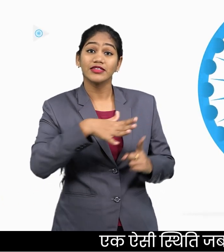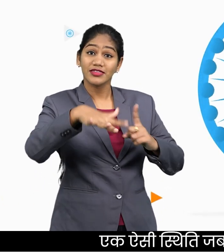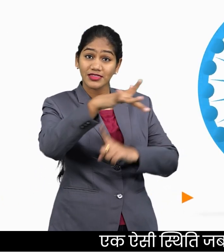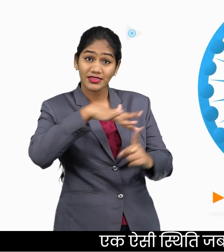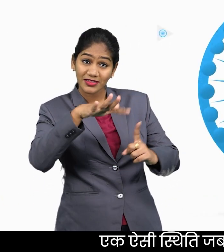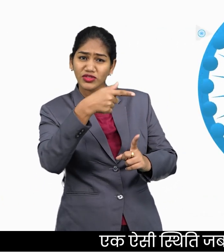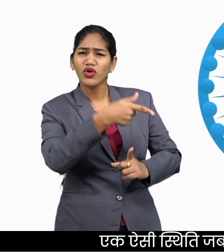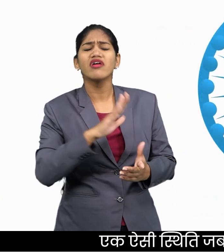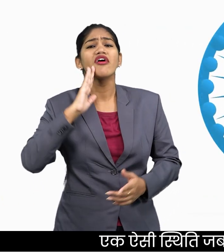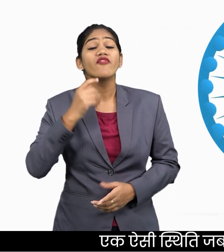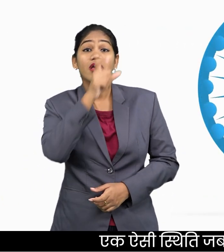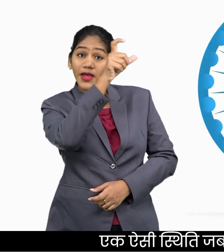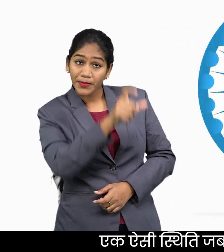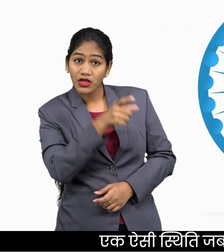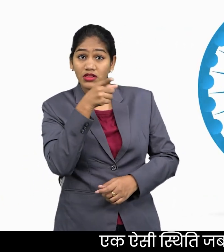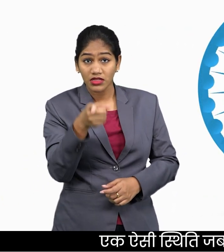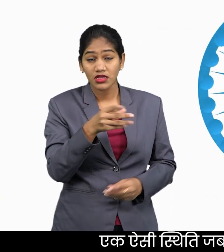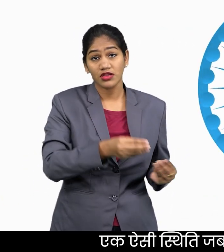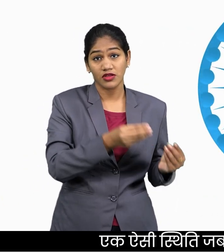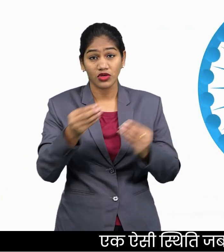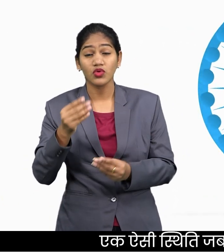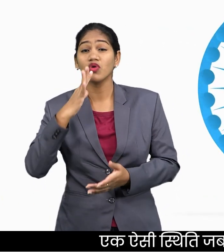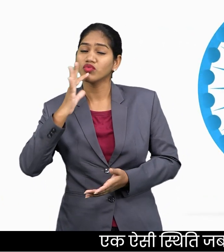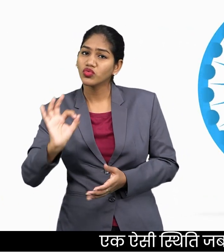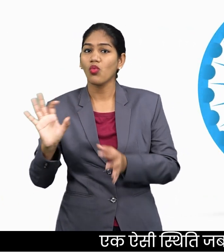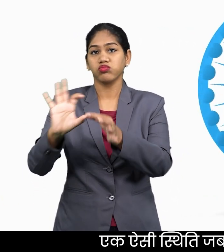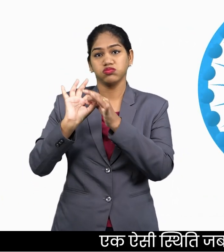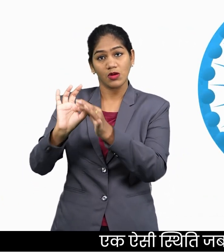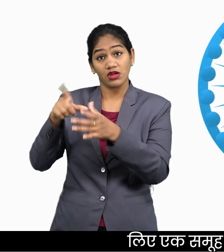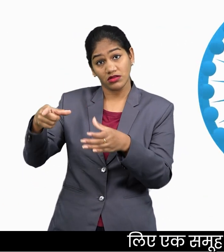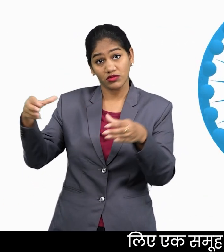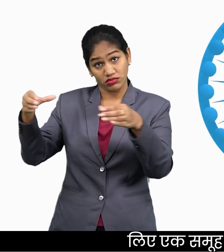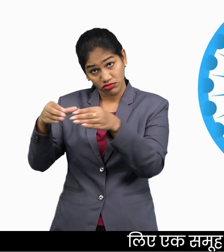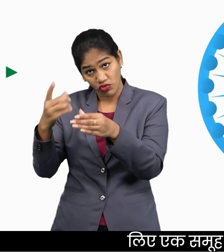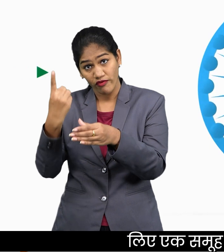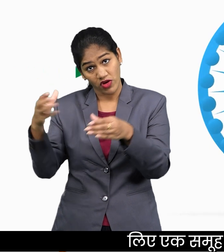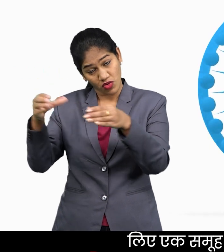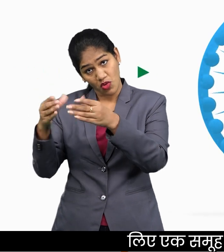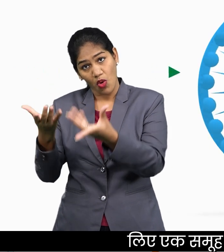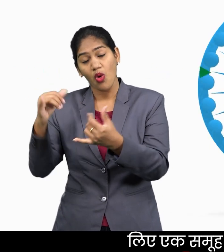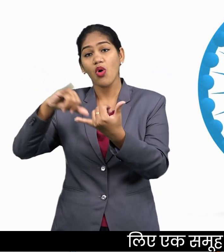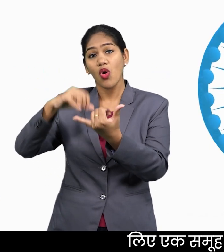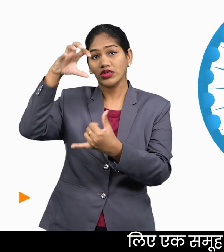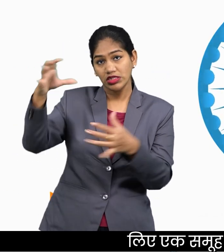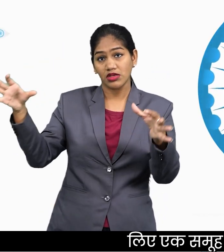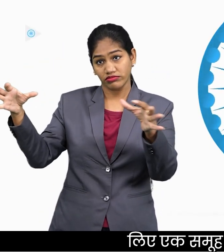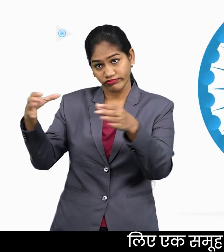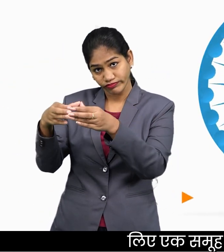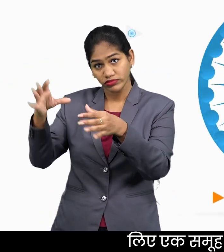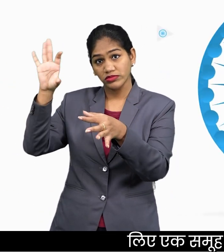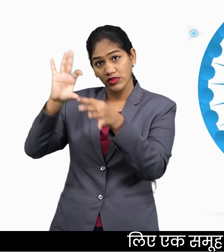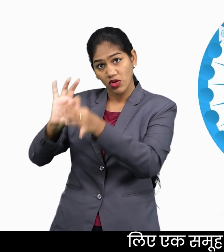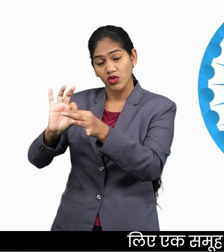एक ऐसी स्थिति जब कोई व्यक्ति विरोधी पक्ष में शामिल होने के लिए एक समूह या राज्य के